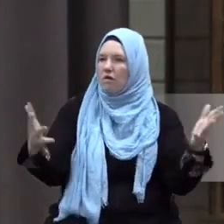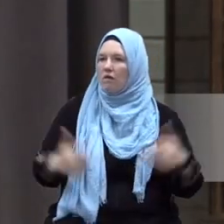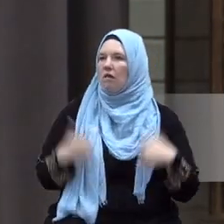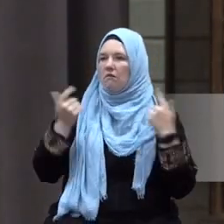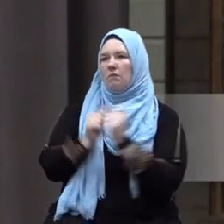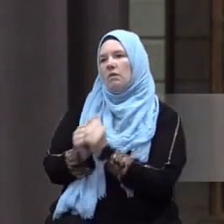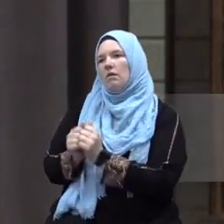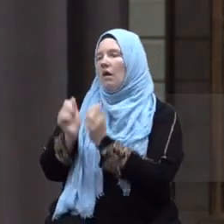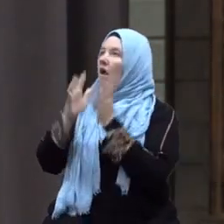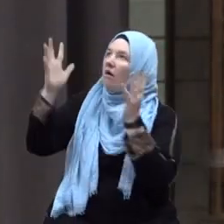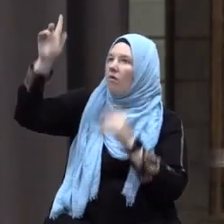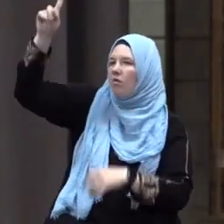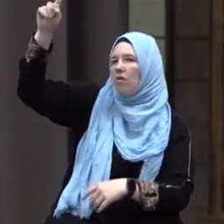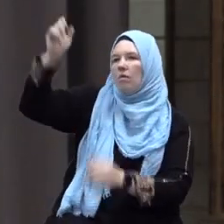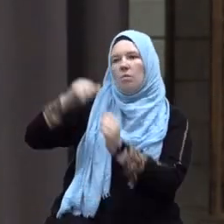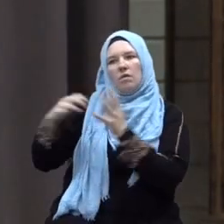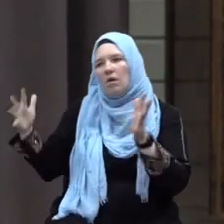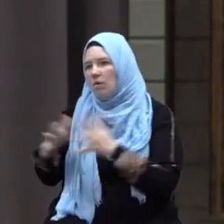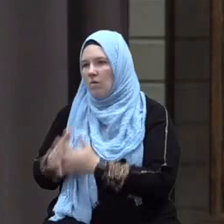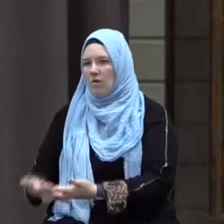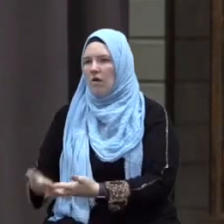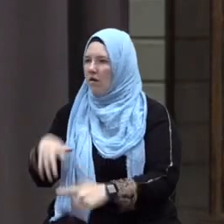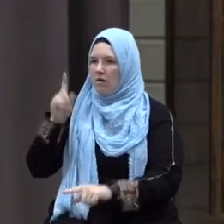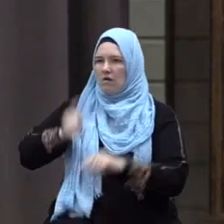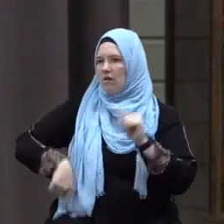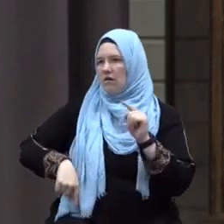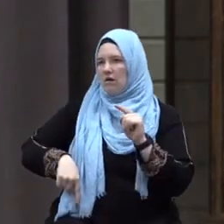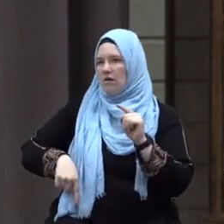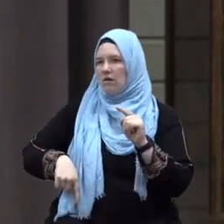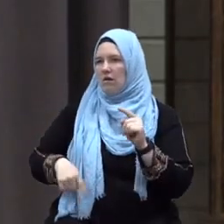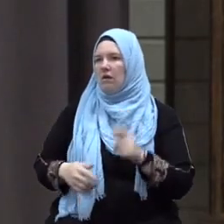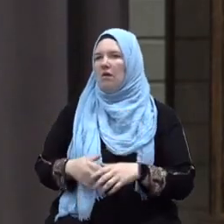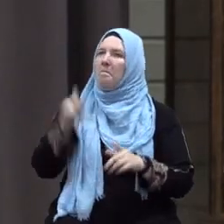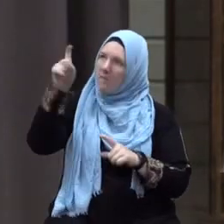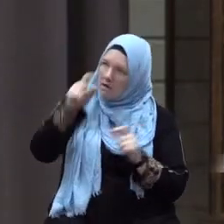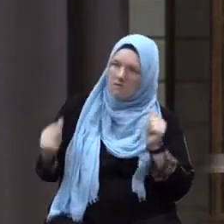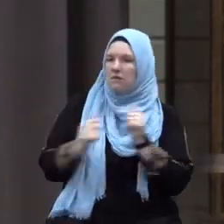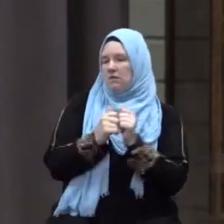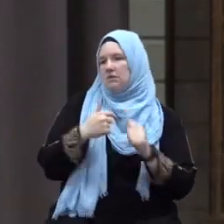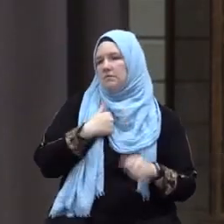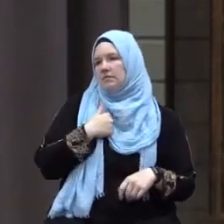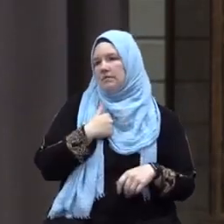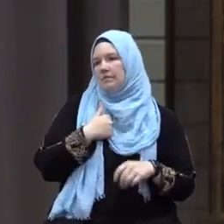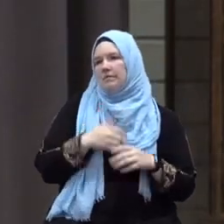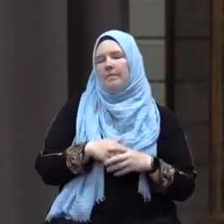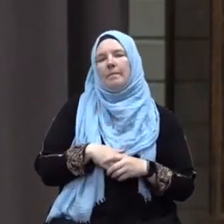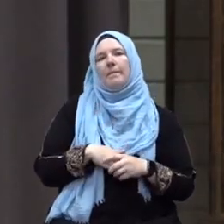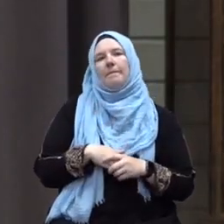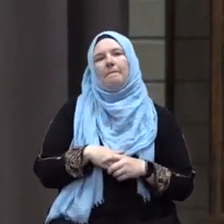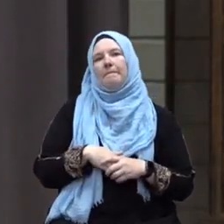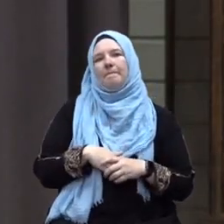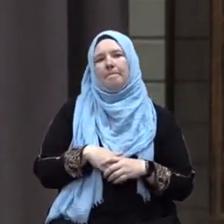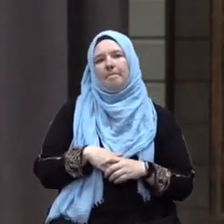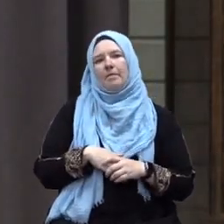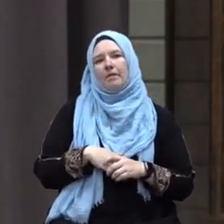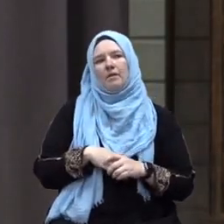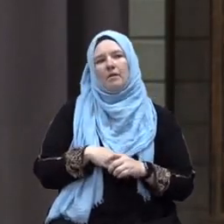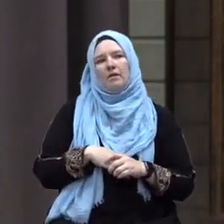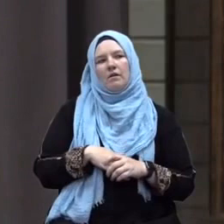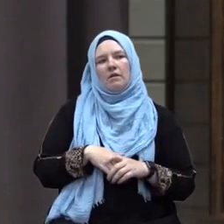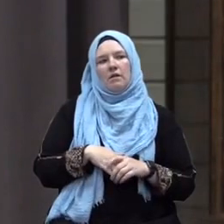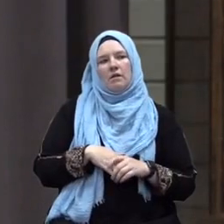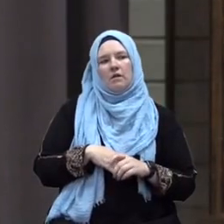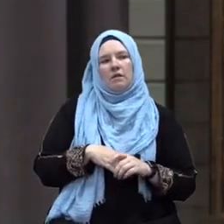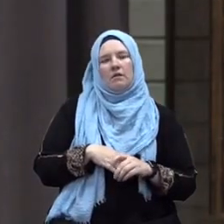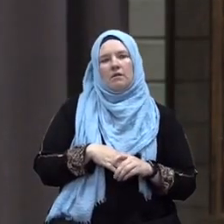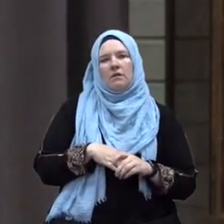clearly, وَمَا قَدَرُ اللَّهَ حَقَّ قَدْرِهِ. They have never appreciated Allah the way He